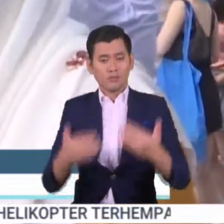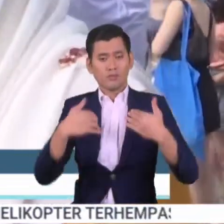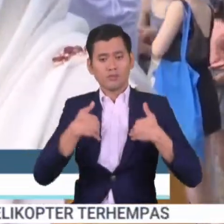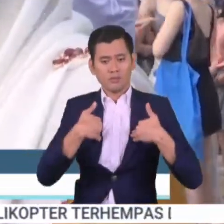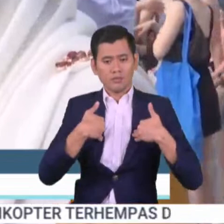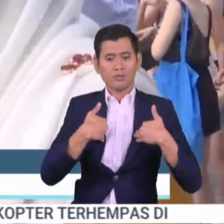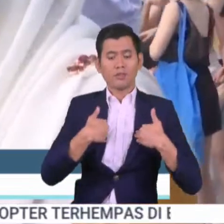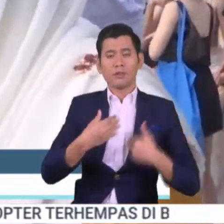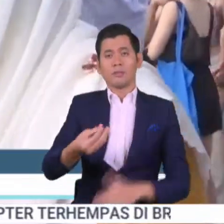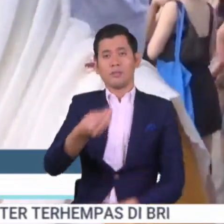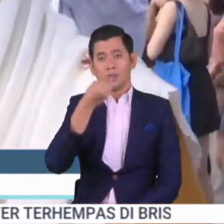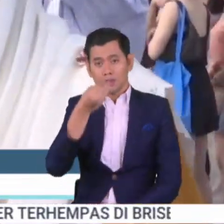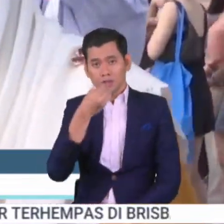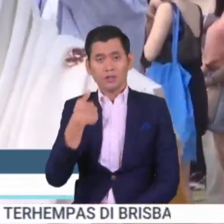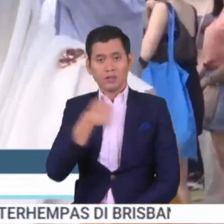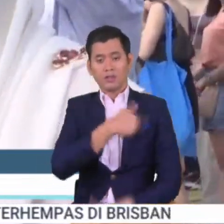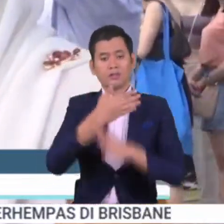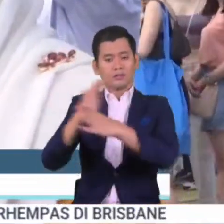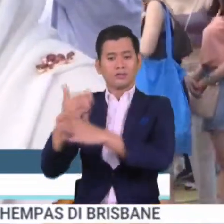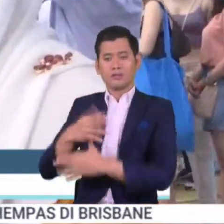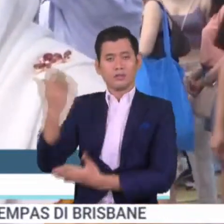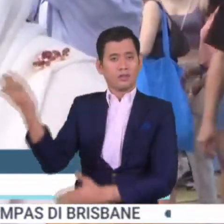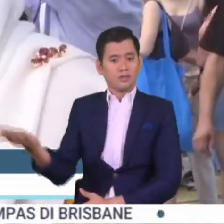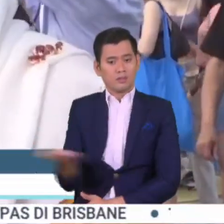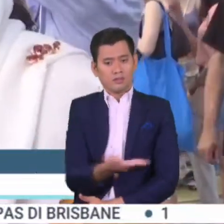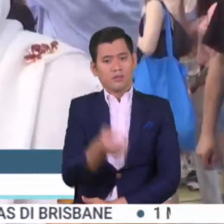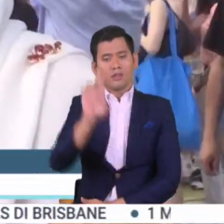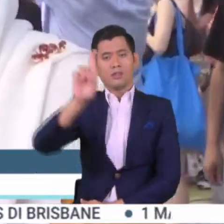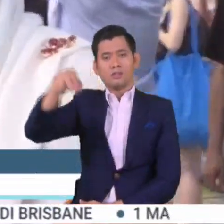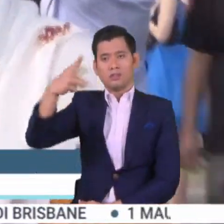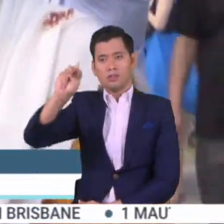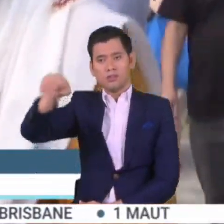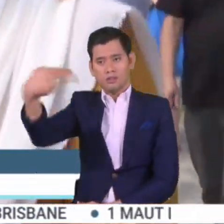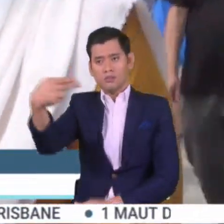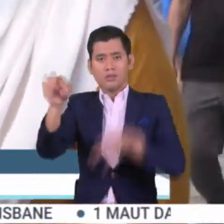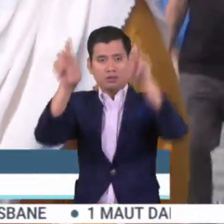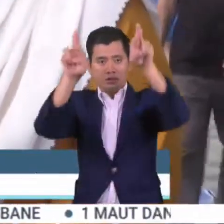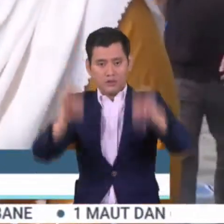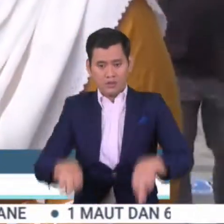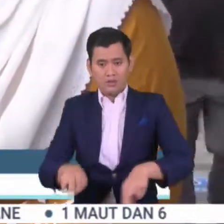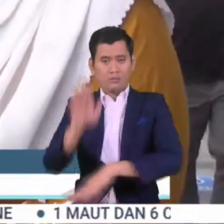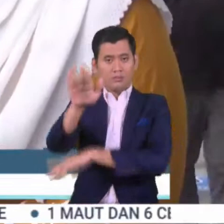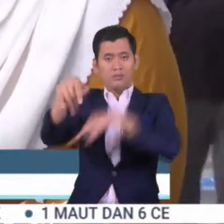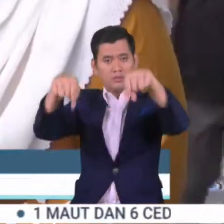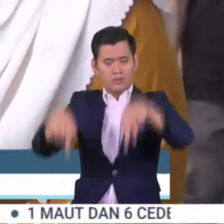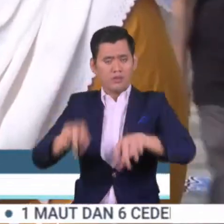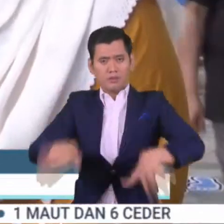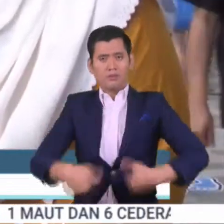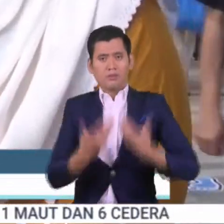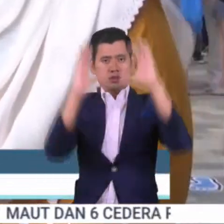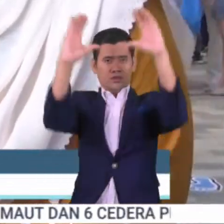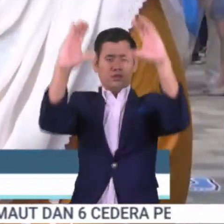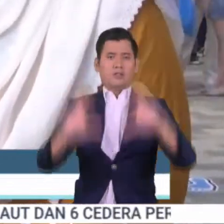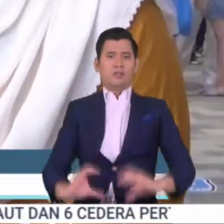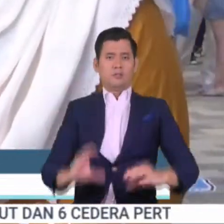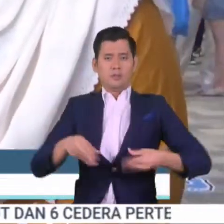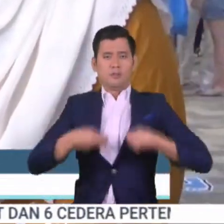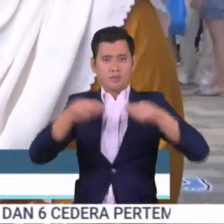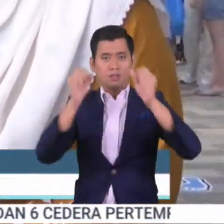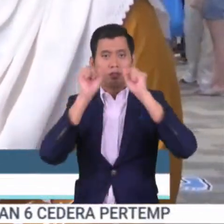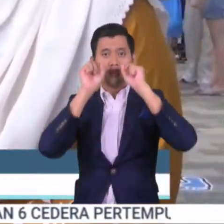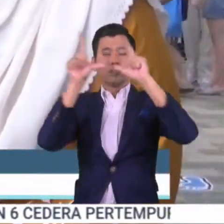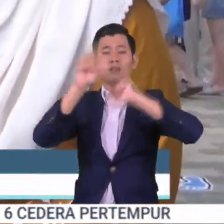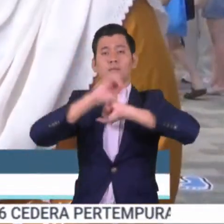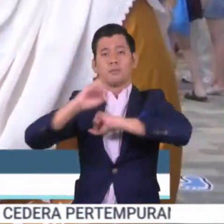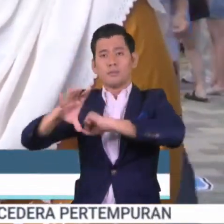kita kongsi Menu Rahmat dalam Jamuan Rahmat Rakyat pada petang ini. YB, bagaimana pula dari segi advokasi dan saluran yang